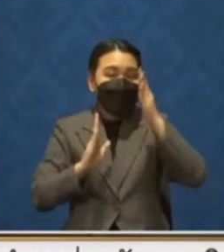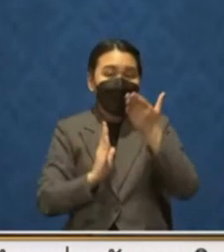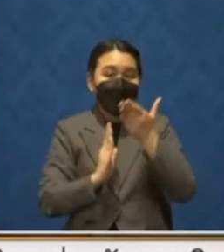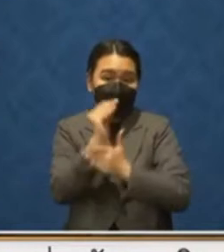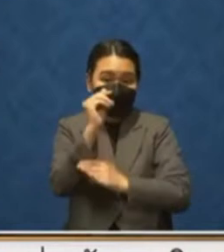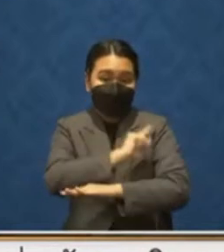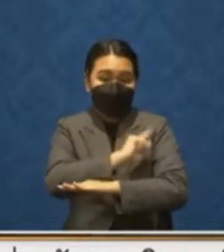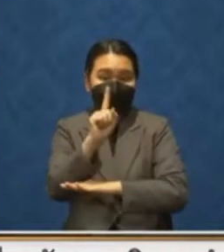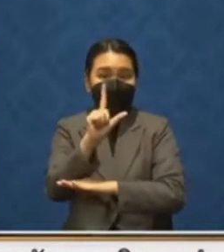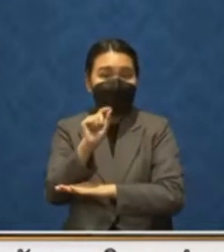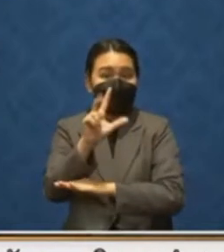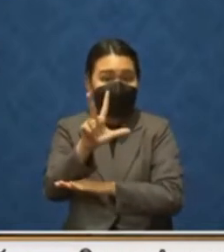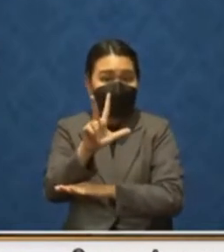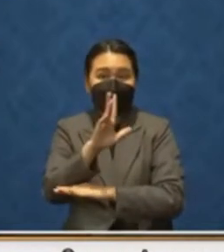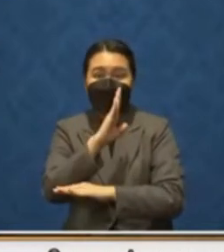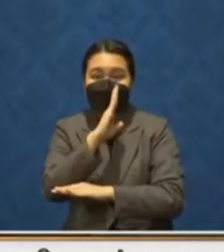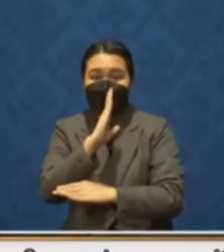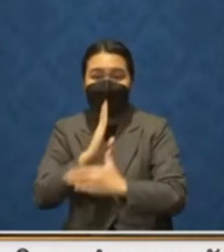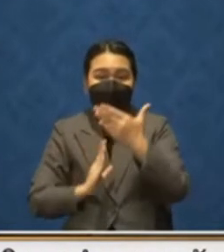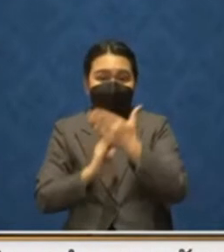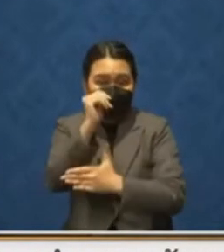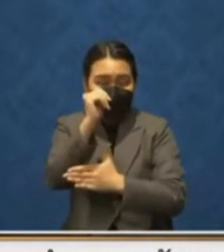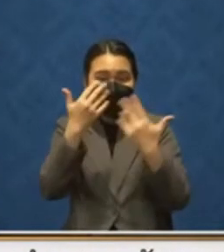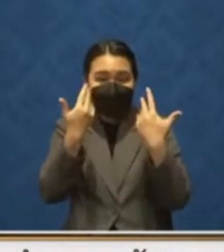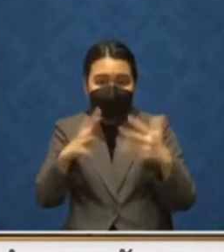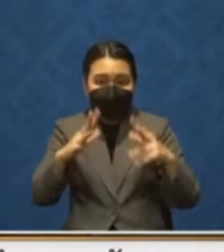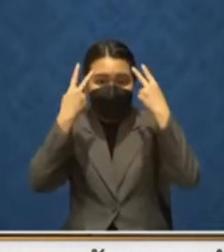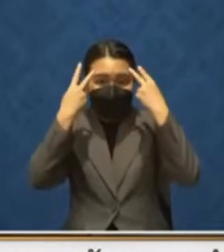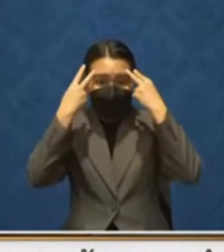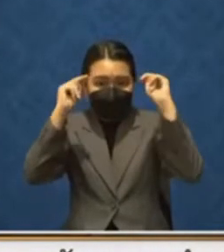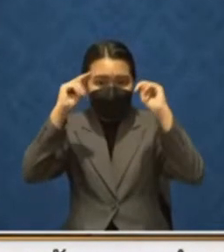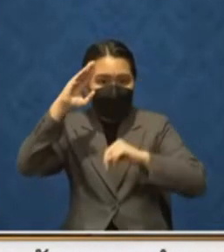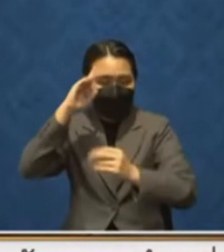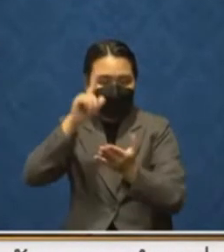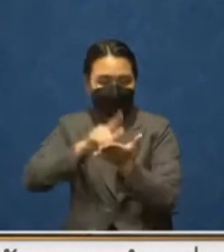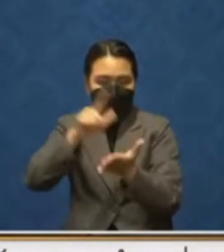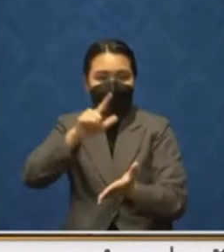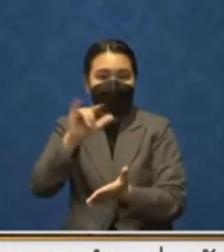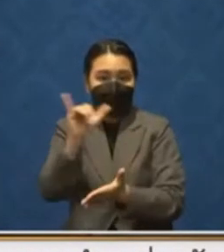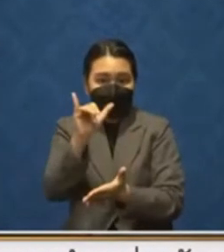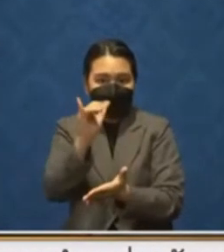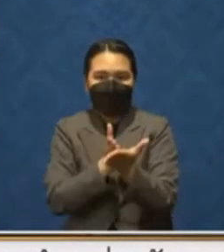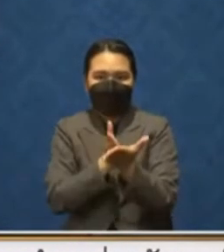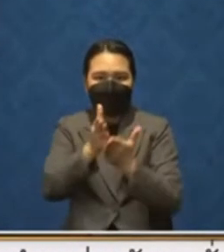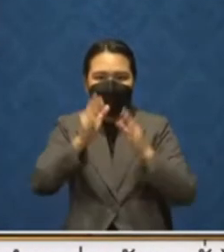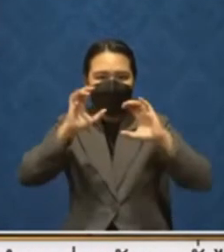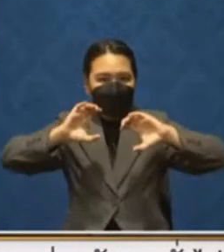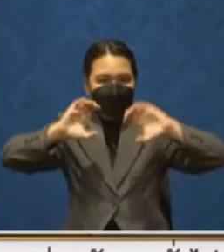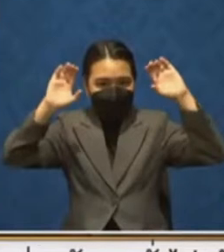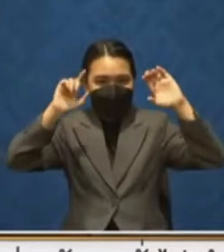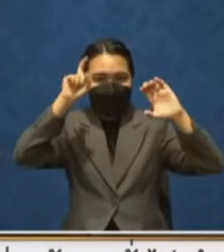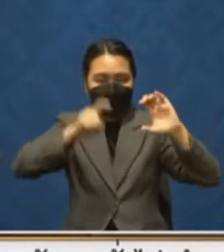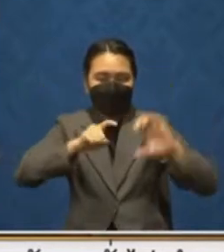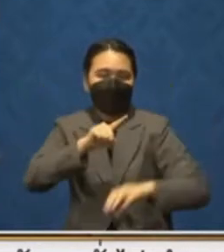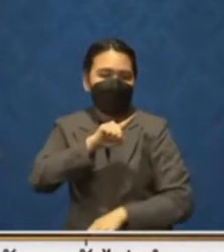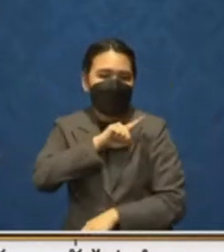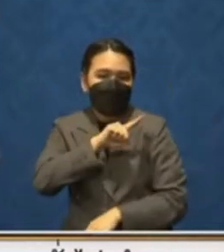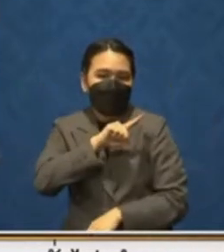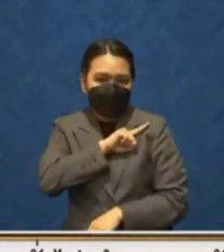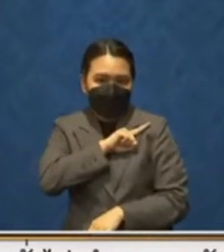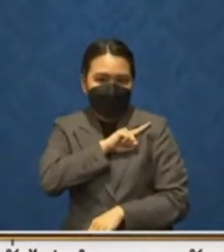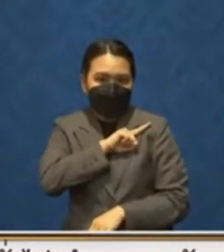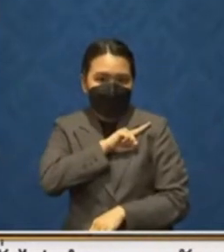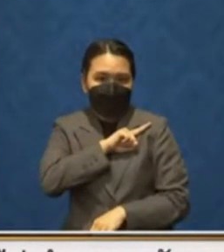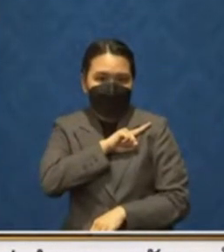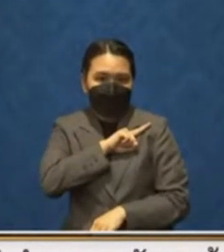หาคุณประยุทธ์ยังไม่ลาออกนะครับฝ่ายรัฐบาลได้แต่ต้องเป็นผู้รับผิดชอบต่อการ